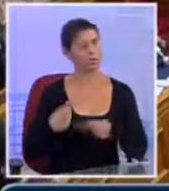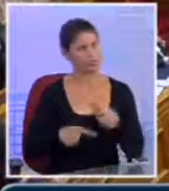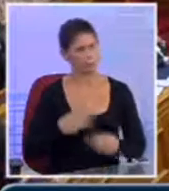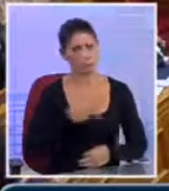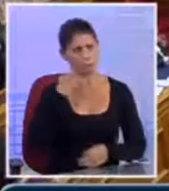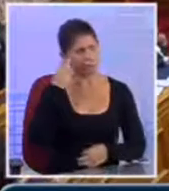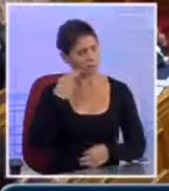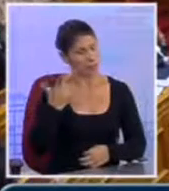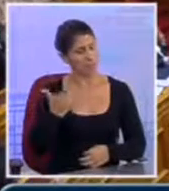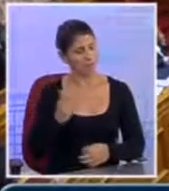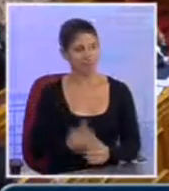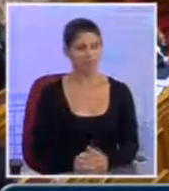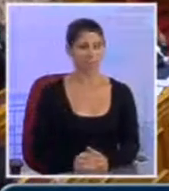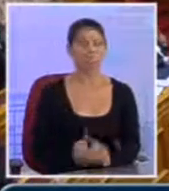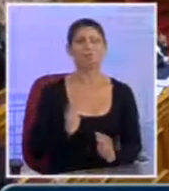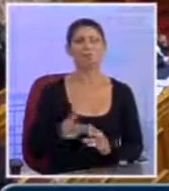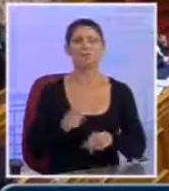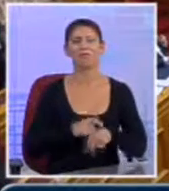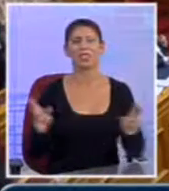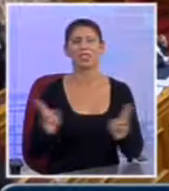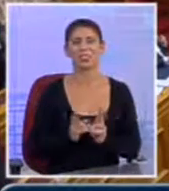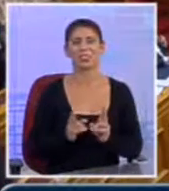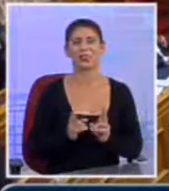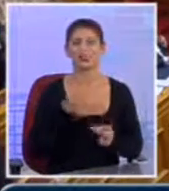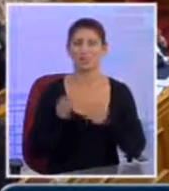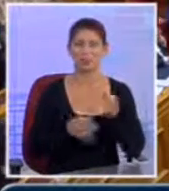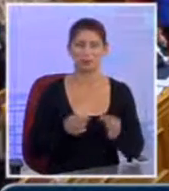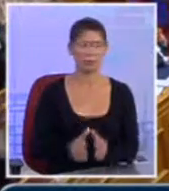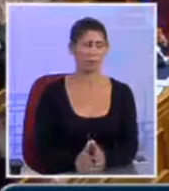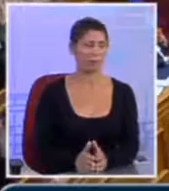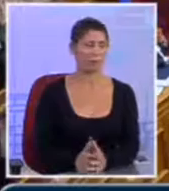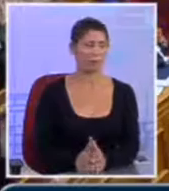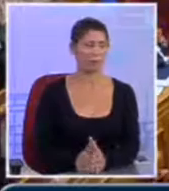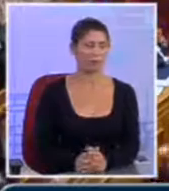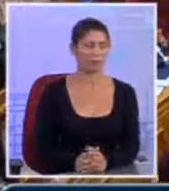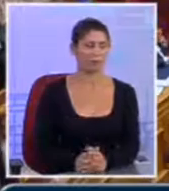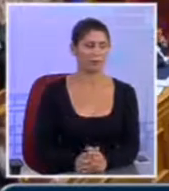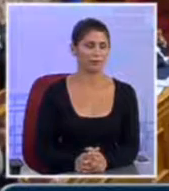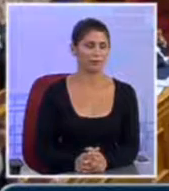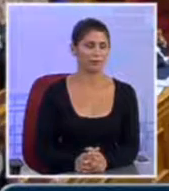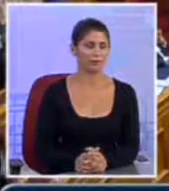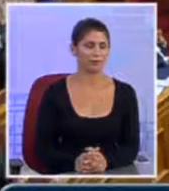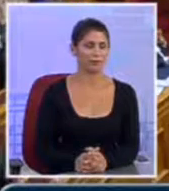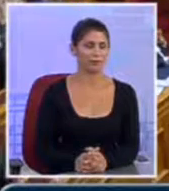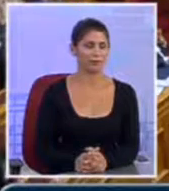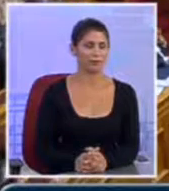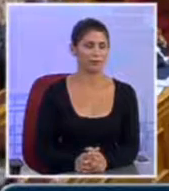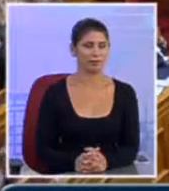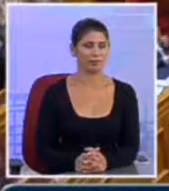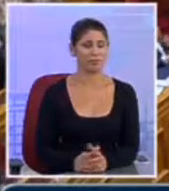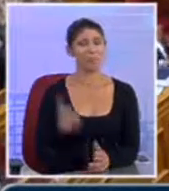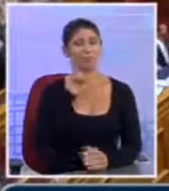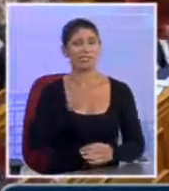Ο κ. Κουρουπλής θα μπορέσει σε λίγο χρόνο να μας τα πει. Έλα Παναγιώτη. Κυρίες και